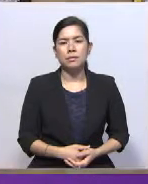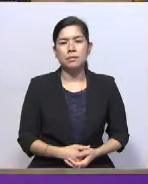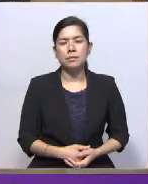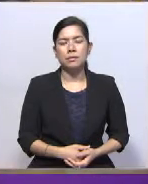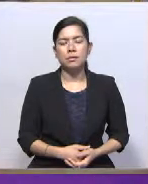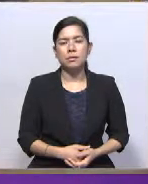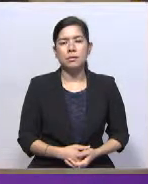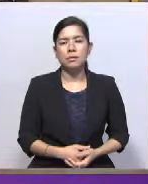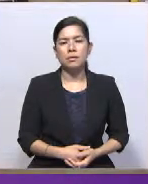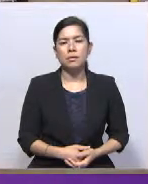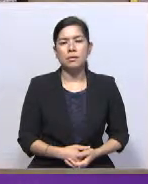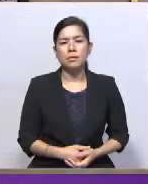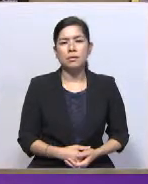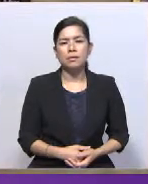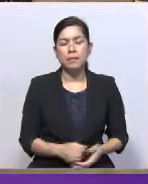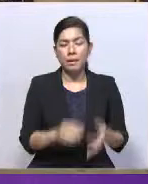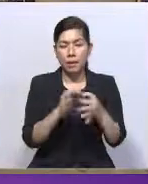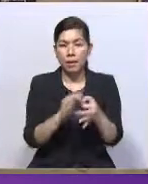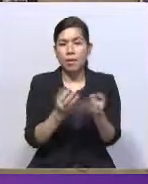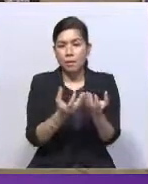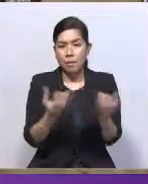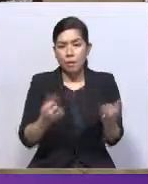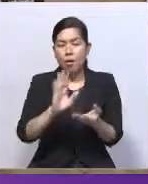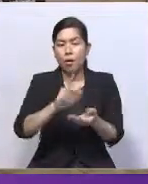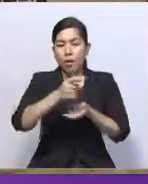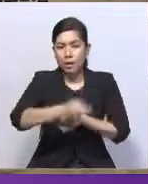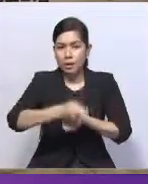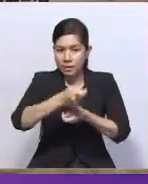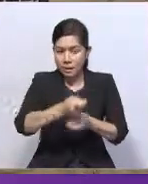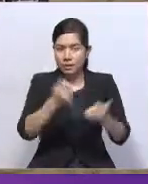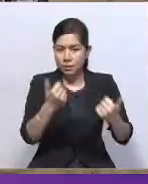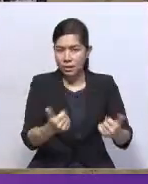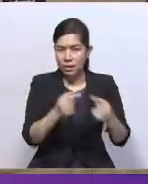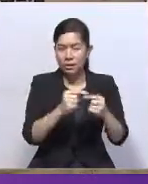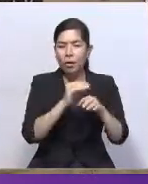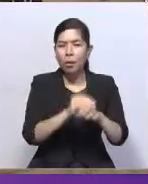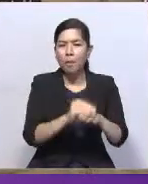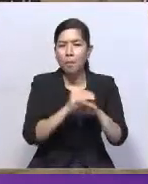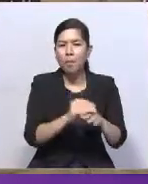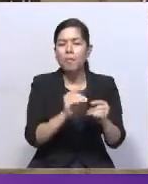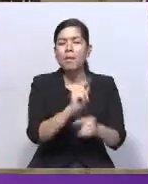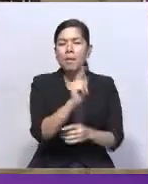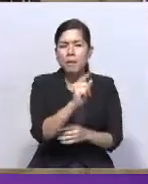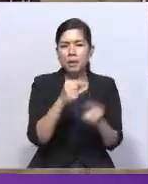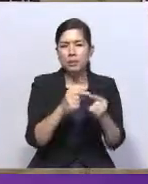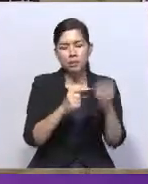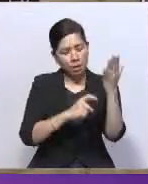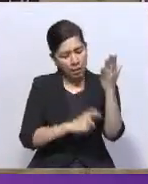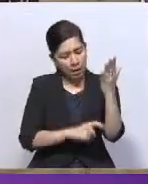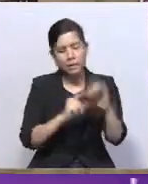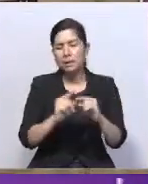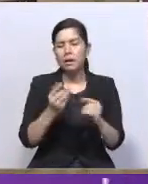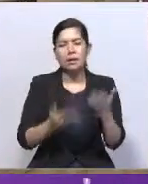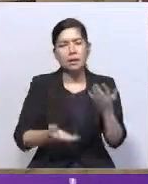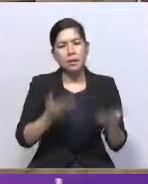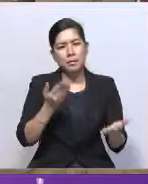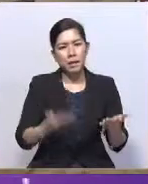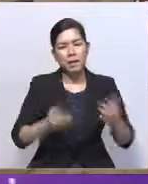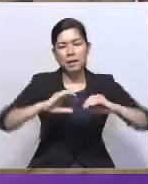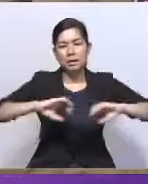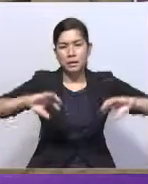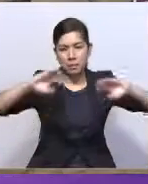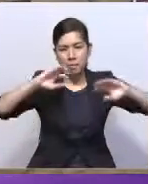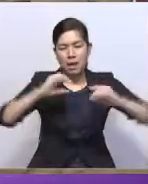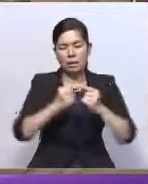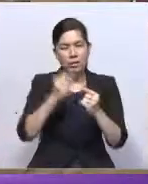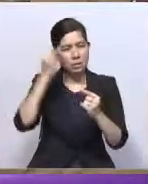รื่องของสินค้าเกษตรวันนี้ไม่ว่าจะเป็นปาล์มน้ำมันและยางพาราก็ดีนะครับรัฐบาลนี้ให้ความจริงจังในการแก้